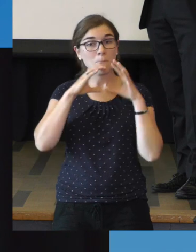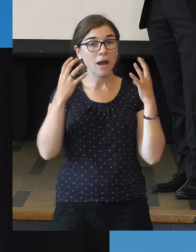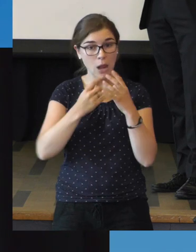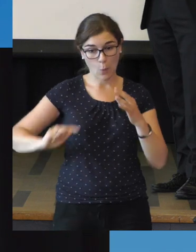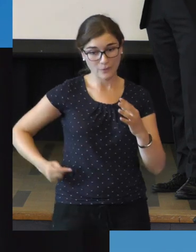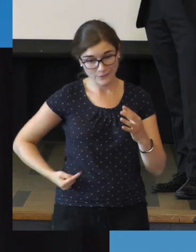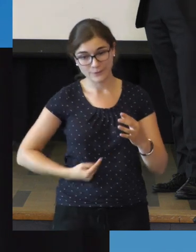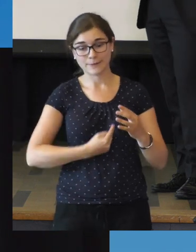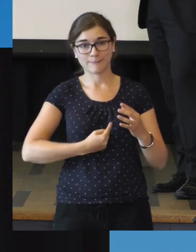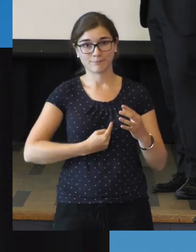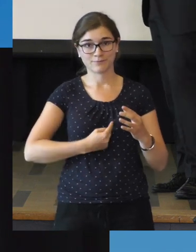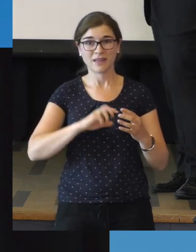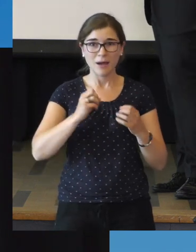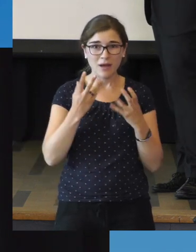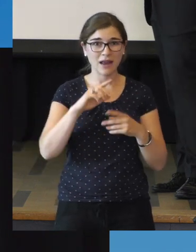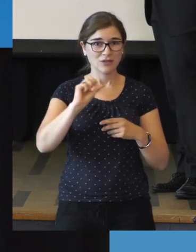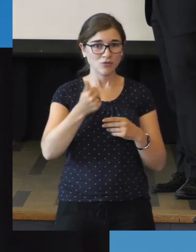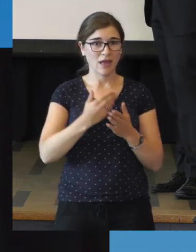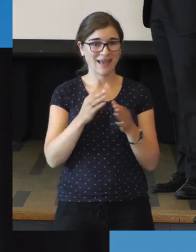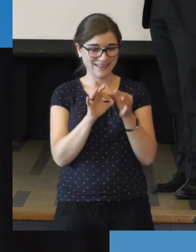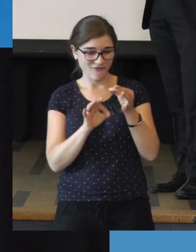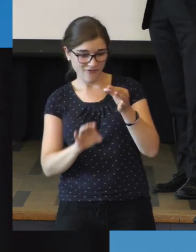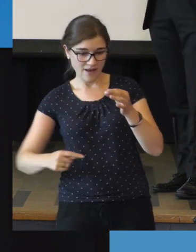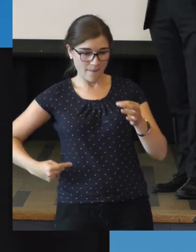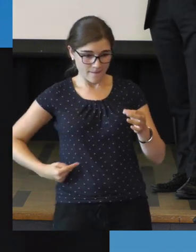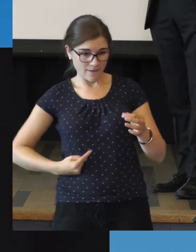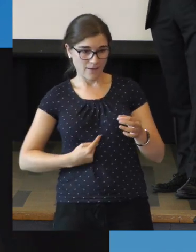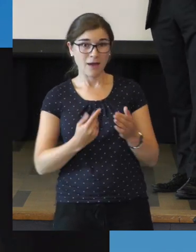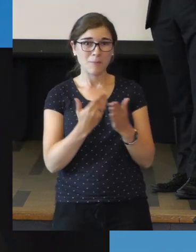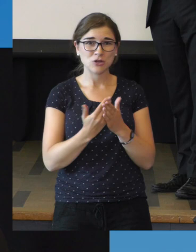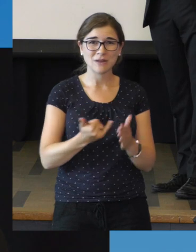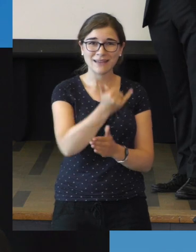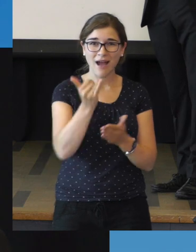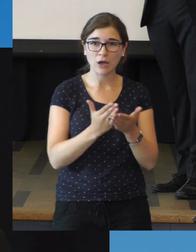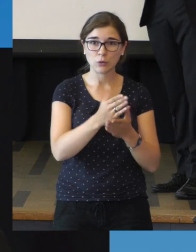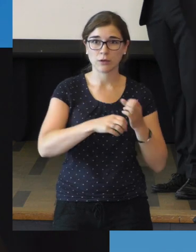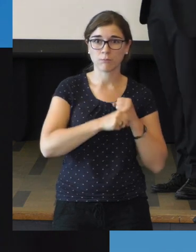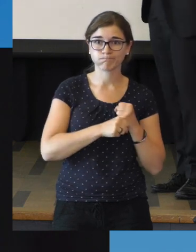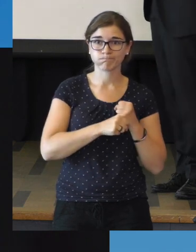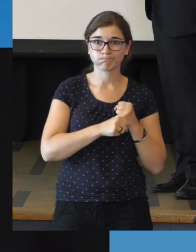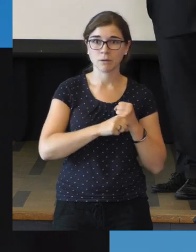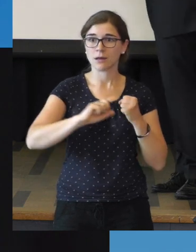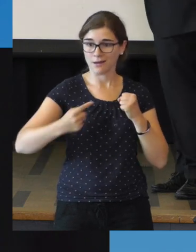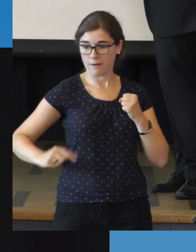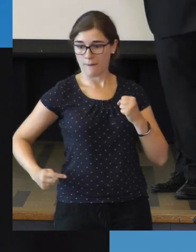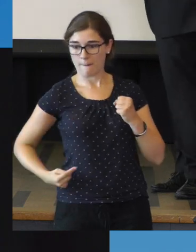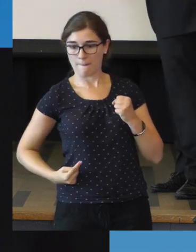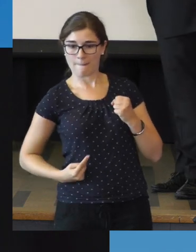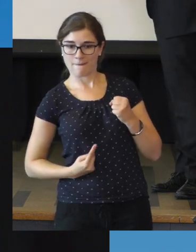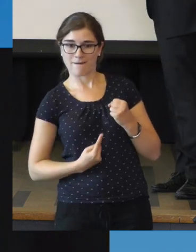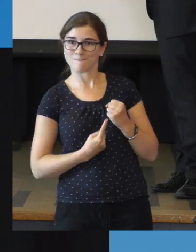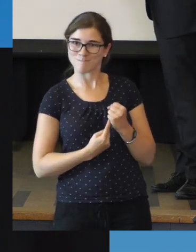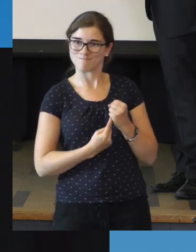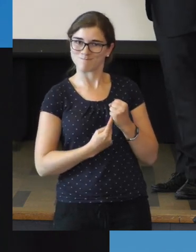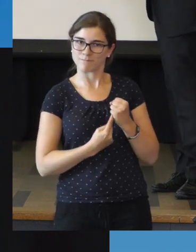weichen Draht vorführen können. Ist ein Gefäß komplett verschlossen über Jahre, dann wird das auch kalkhart und dann wird das sehr, sehr schwierig,